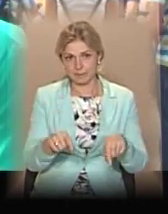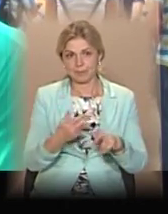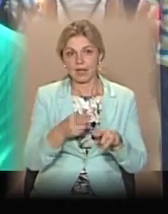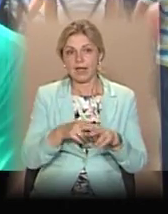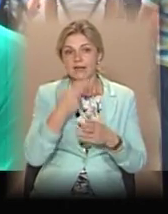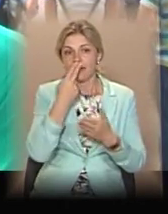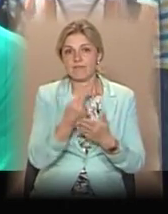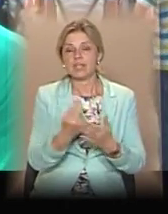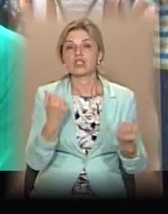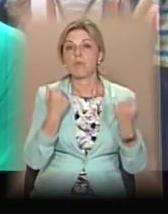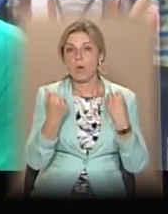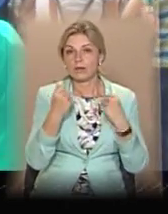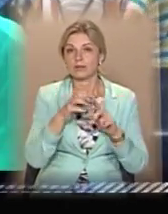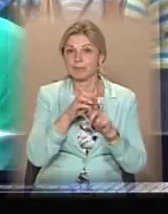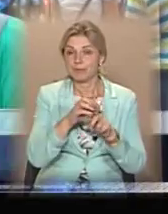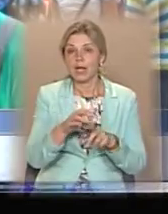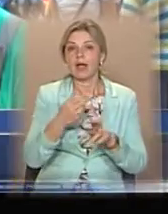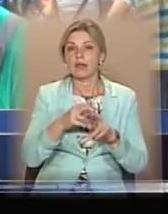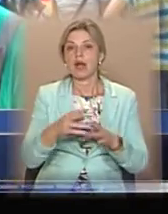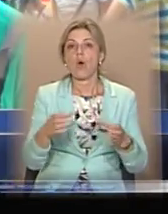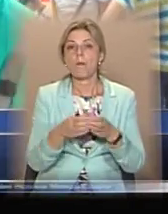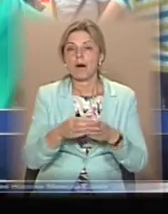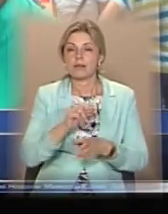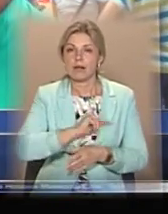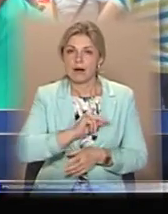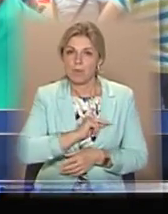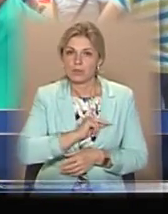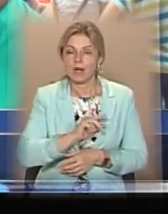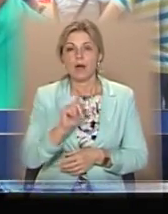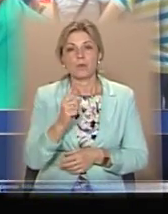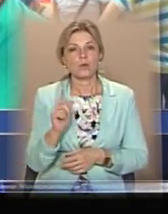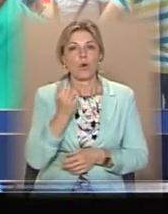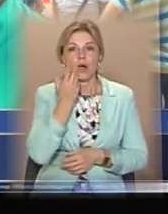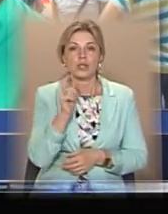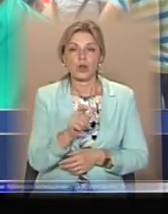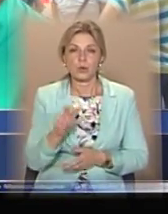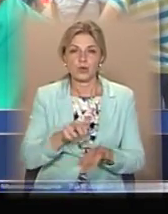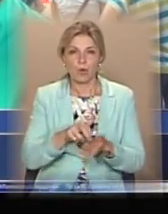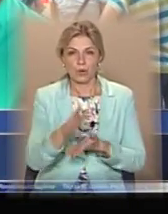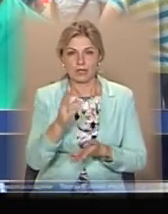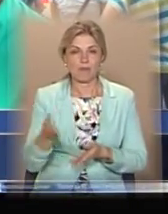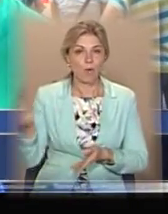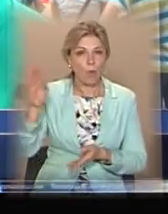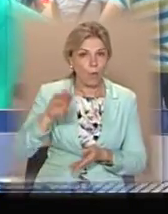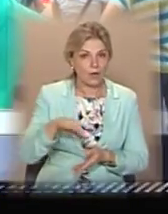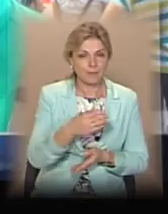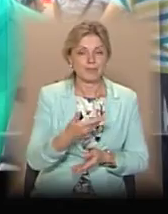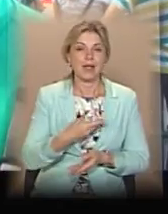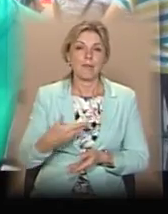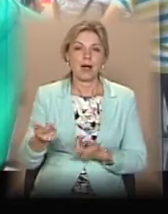спорта подразумевает собой командную работу, во-первых, потому что когда люди ходят в горы, ну то есть мы